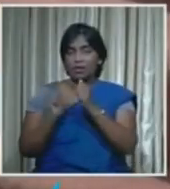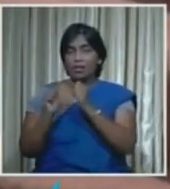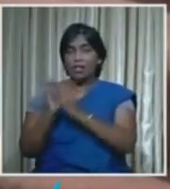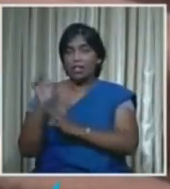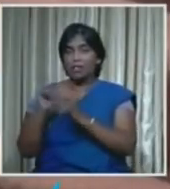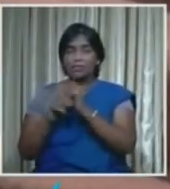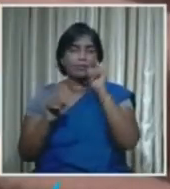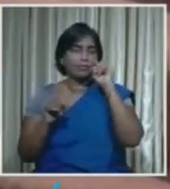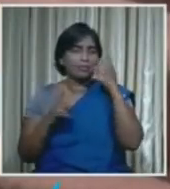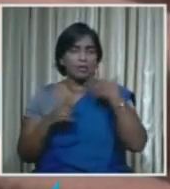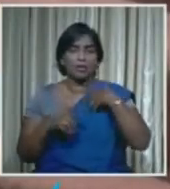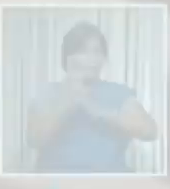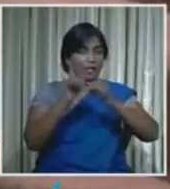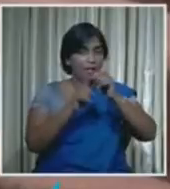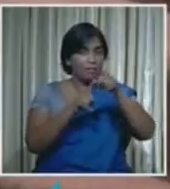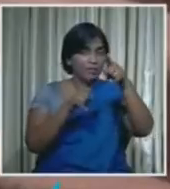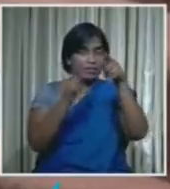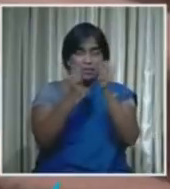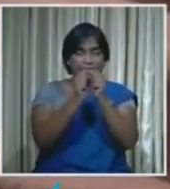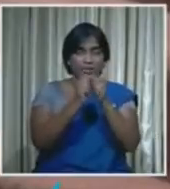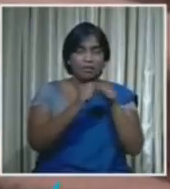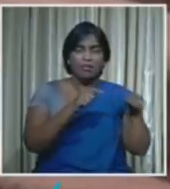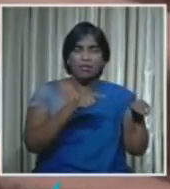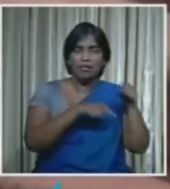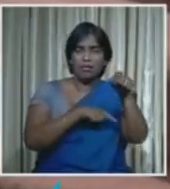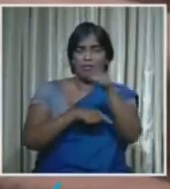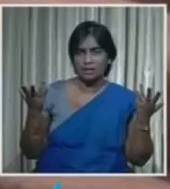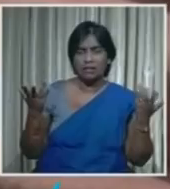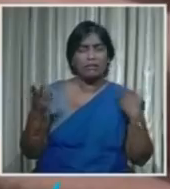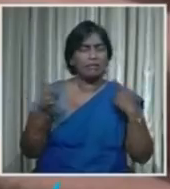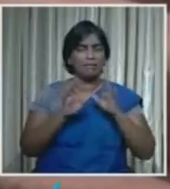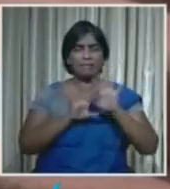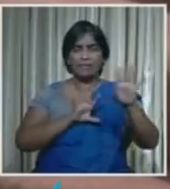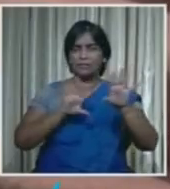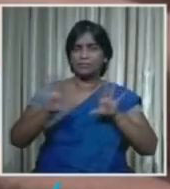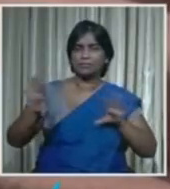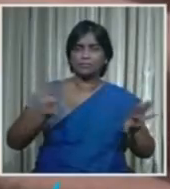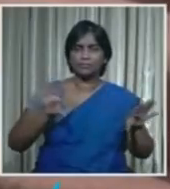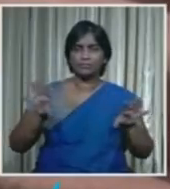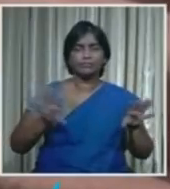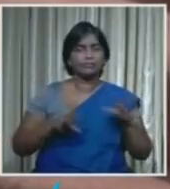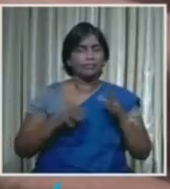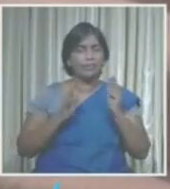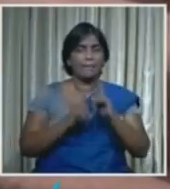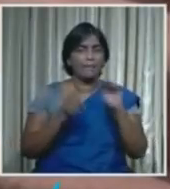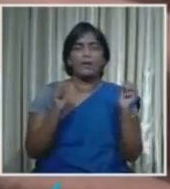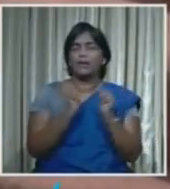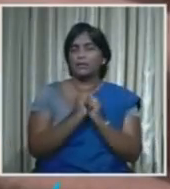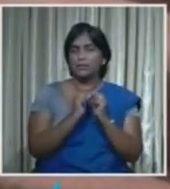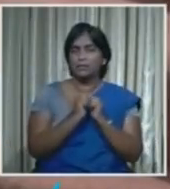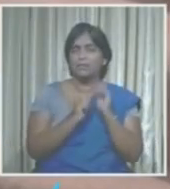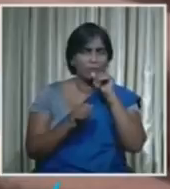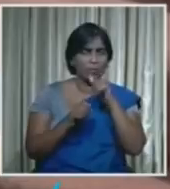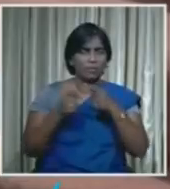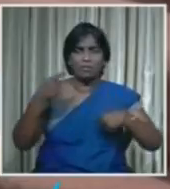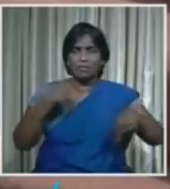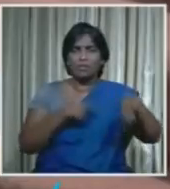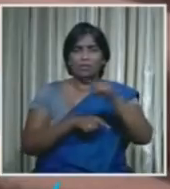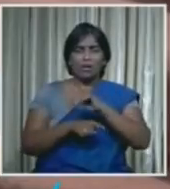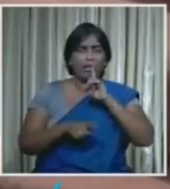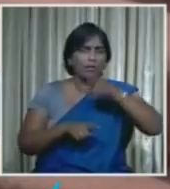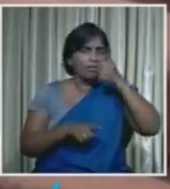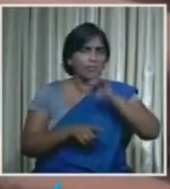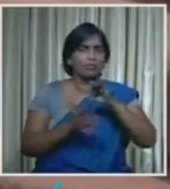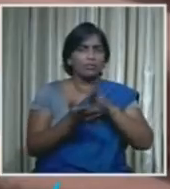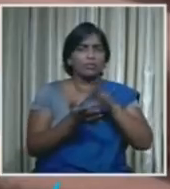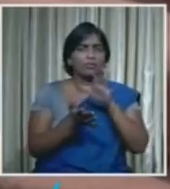වැඩේ පුනර්ජනනීය එක දන්නේ නැහැ බල ශක්තිය අමාත්‍යංශයේ ඇමතිවරයා කරන දේ මේ අමාත්‍යංශ බෙදලා තියෙන්නේ කිසි කෙනෙකුට තීරණයක් අරගෙන